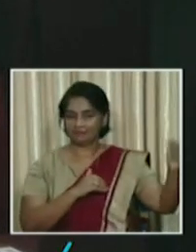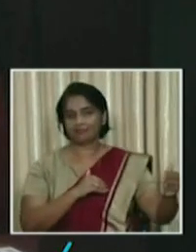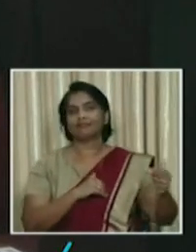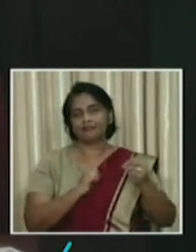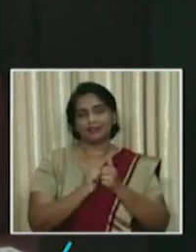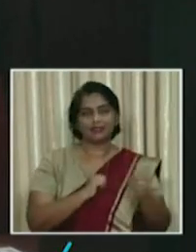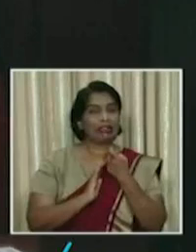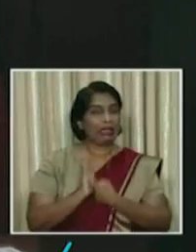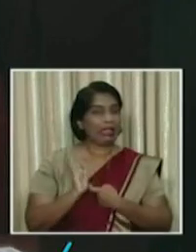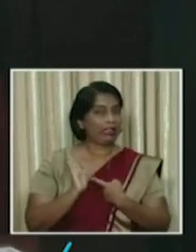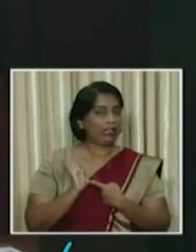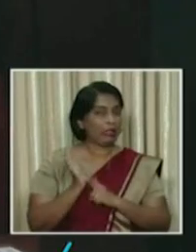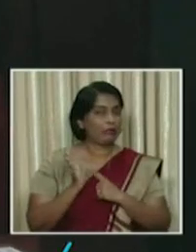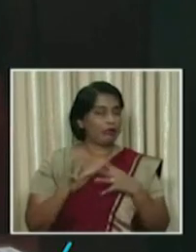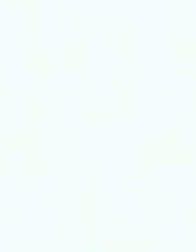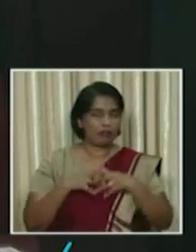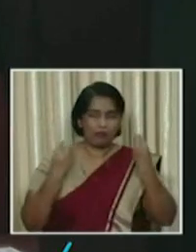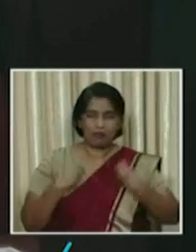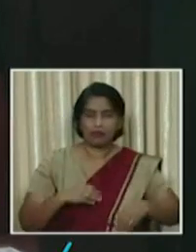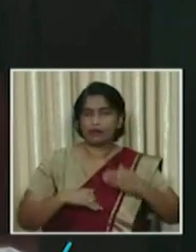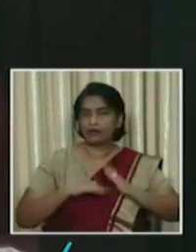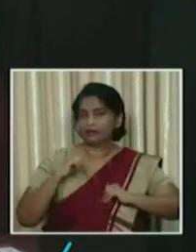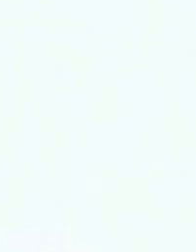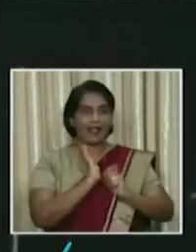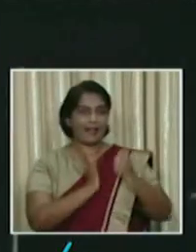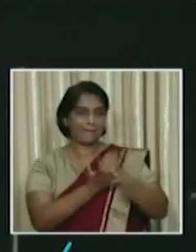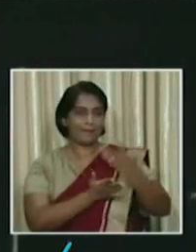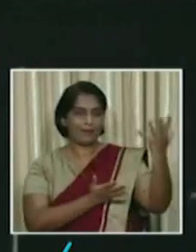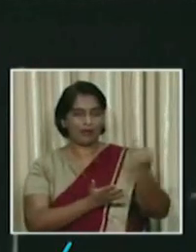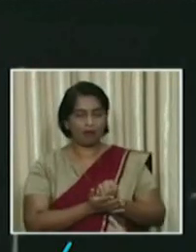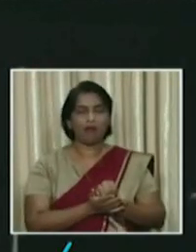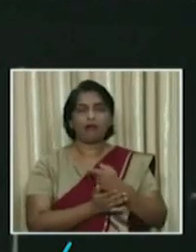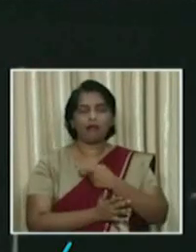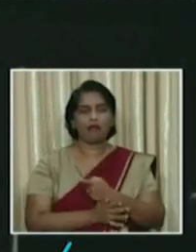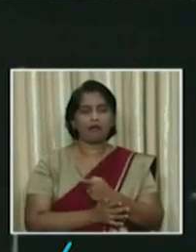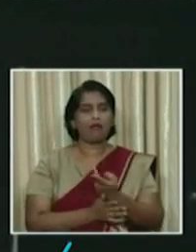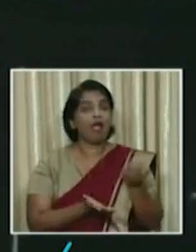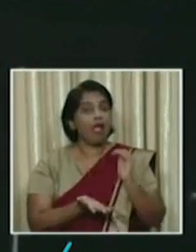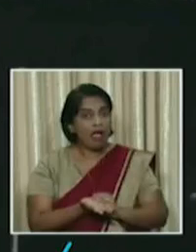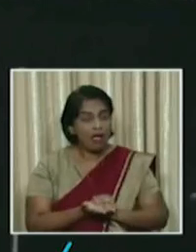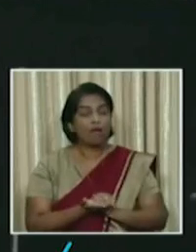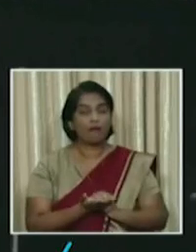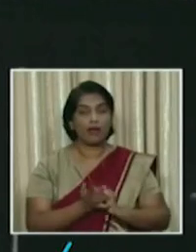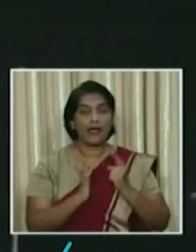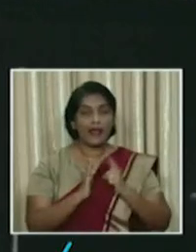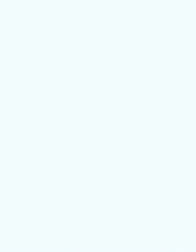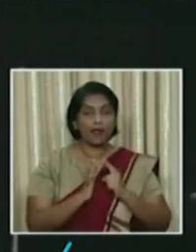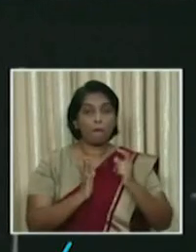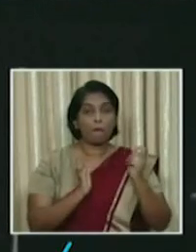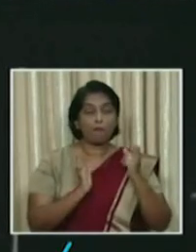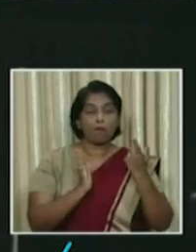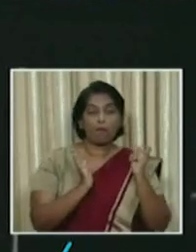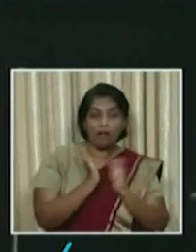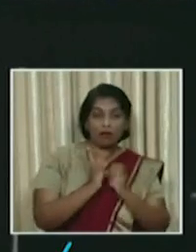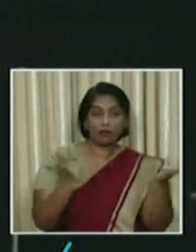මේ පරාතේ නීතිය, මේ බංකොලොත් රටේ ක්‍රියාත්මක කිරීම වහම නතර කරන්න මොනිටෝරියම් එක කළා තියෙන්නේ. ඒ ණයයි පොලියයි ගෙවන්න තව ණයක් දීලා